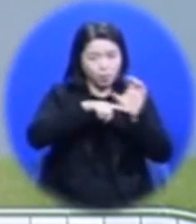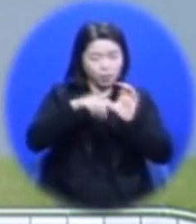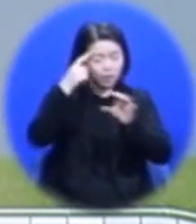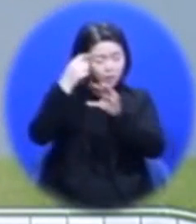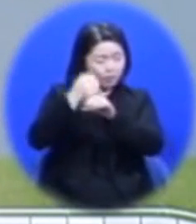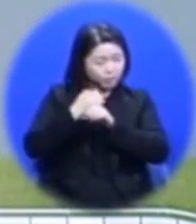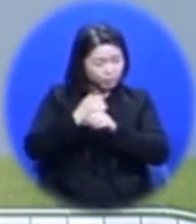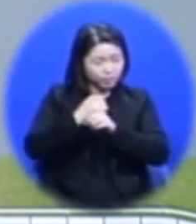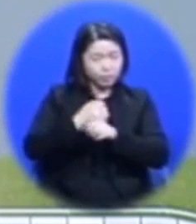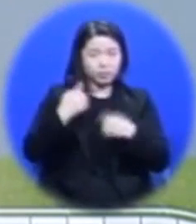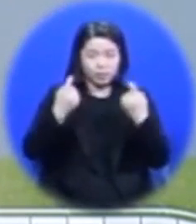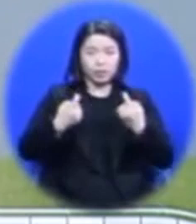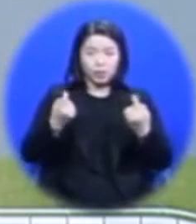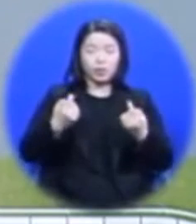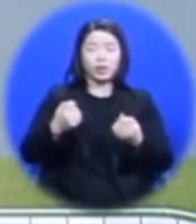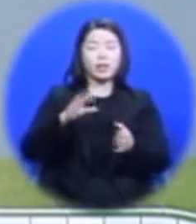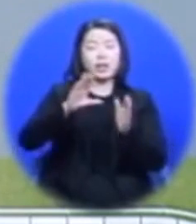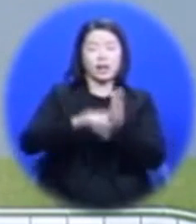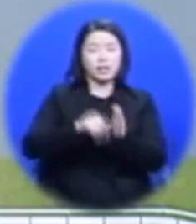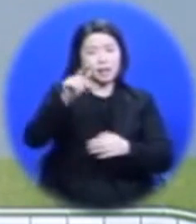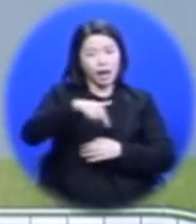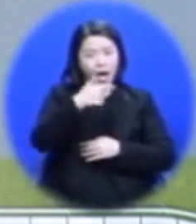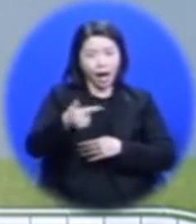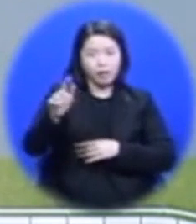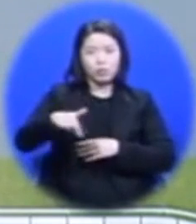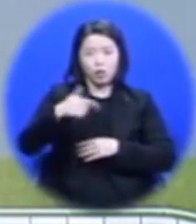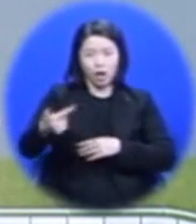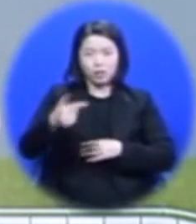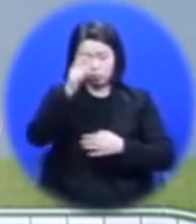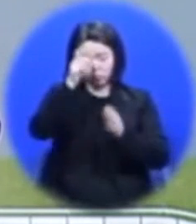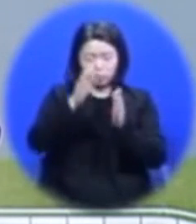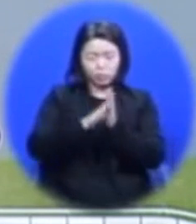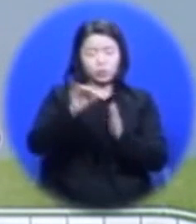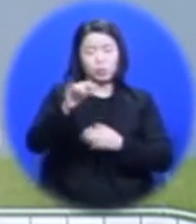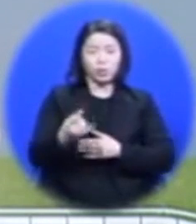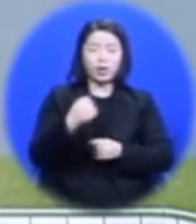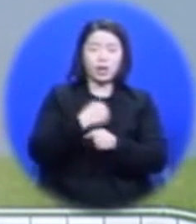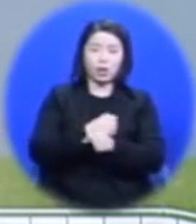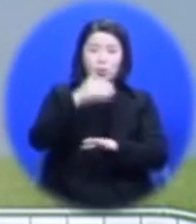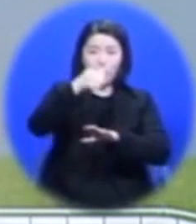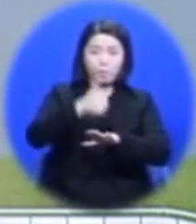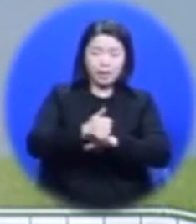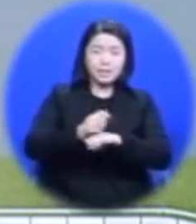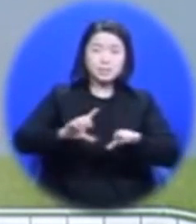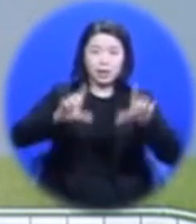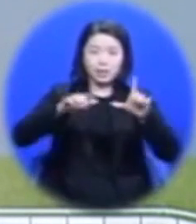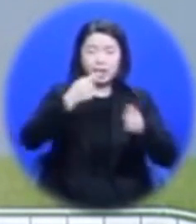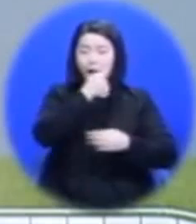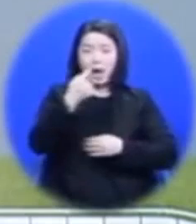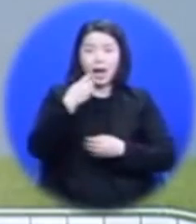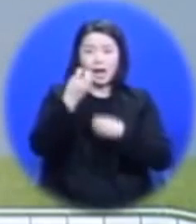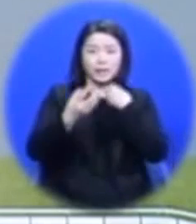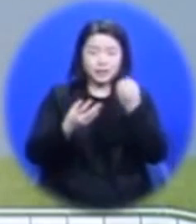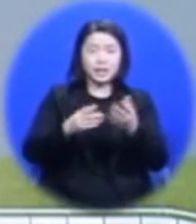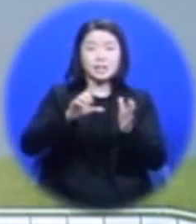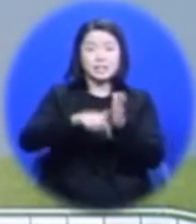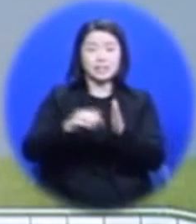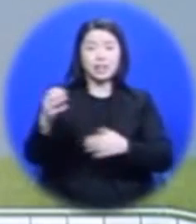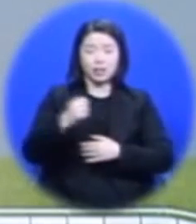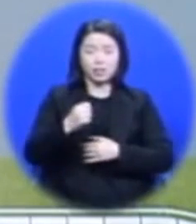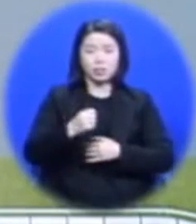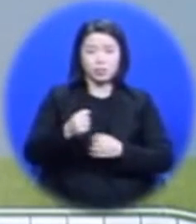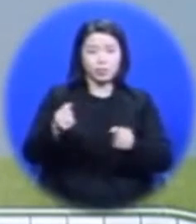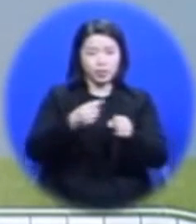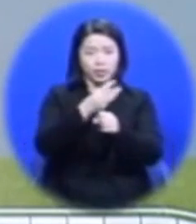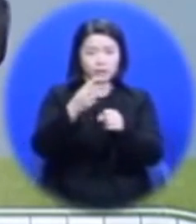하면서 하루하루 이렇게 기도회를 하고 그리고 마지막 날 간증하는 시간을 가졌어요. 한 서너